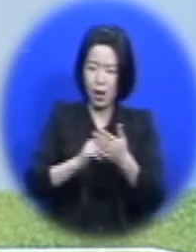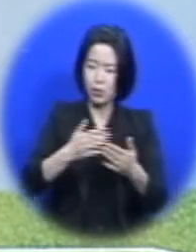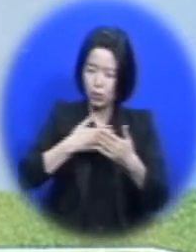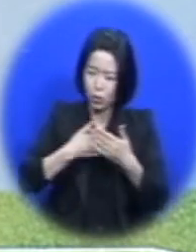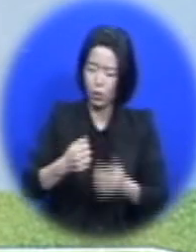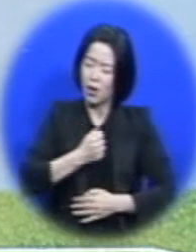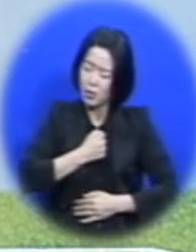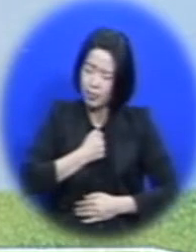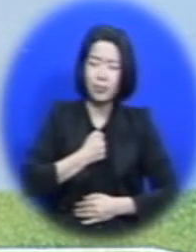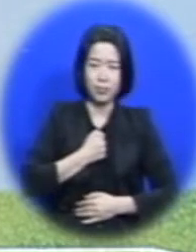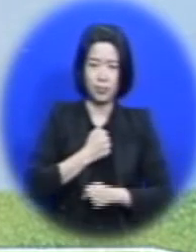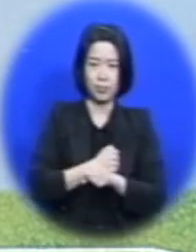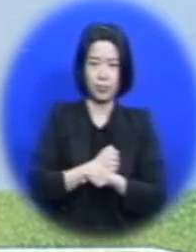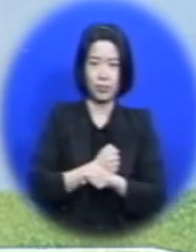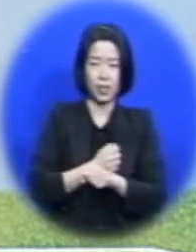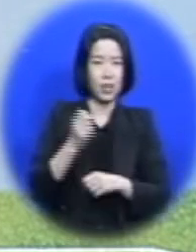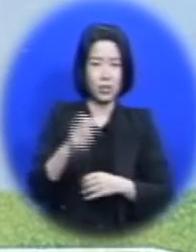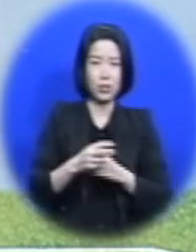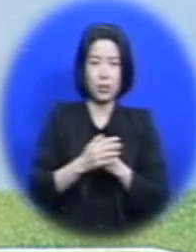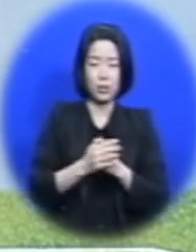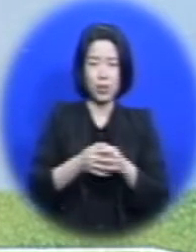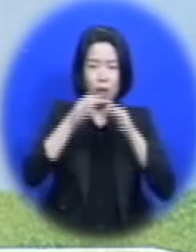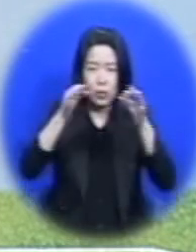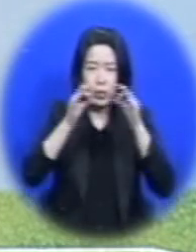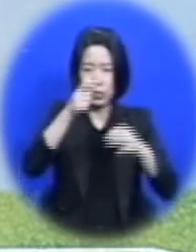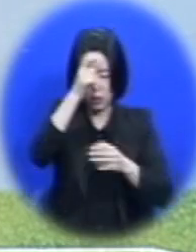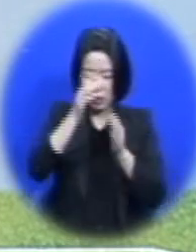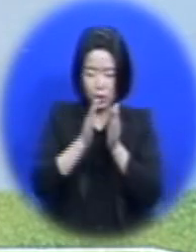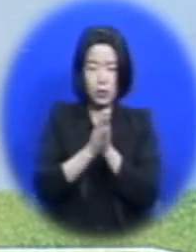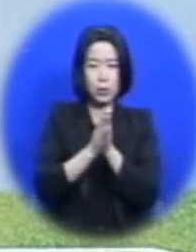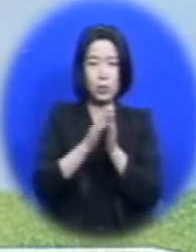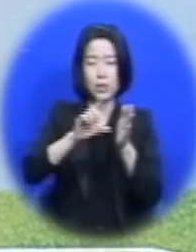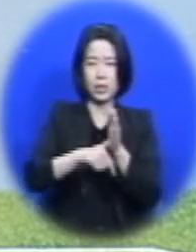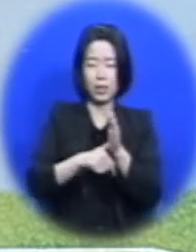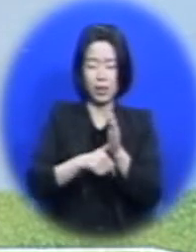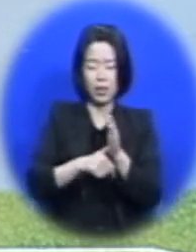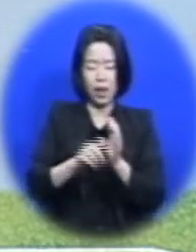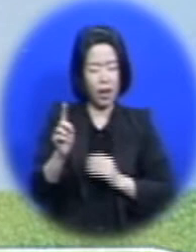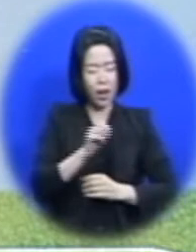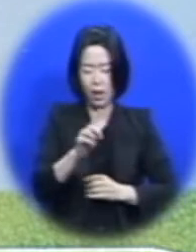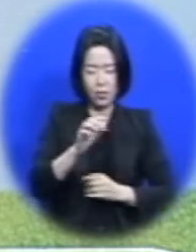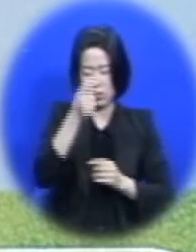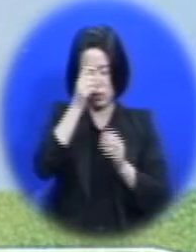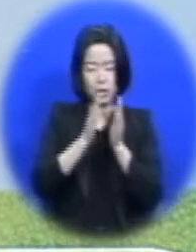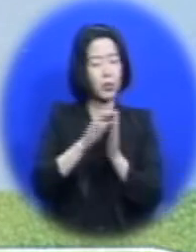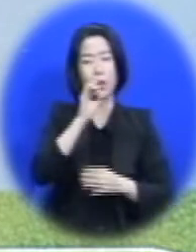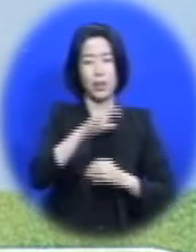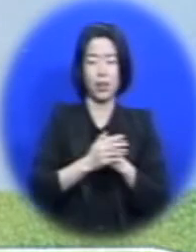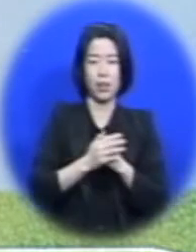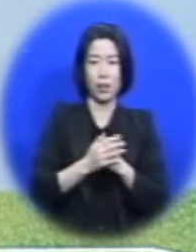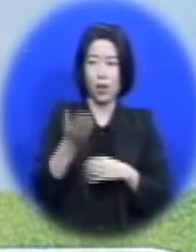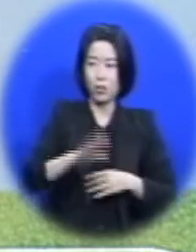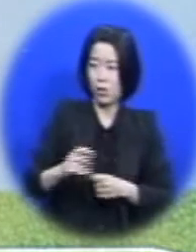답답하게 만하고 그리고는 통성기도 시간에 맹수 맹수 아무 기도도 안 나오더라 옆에